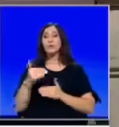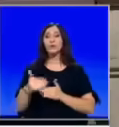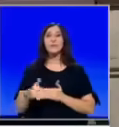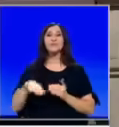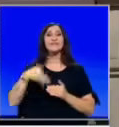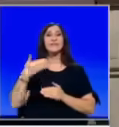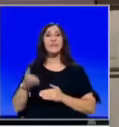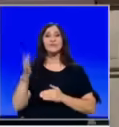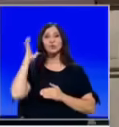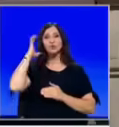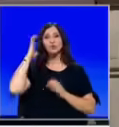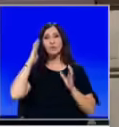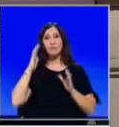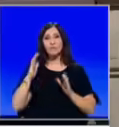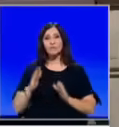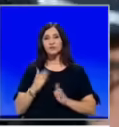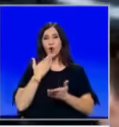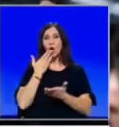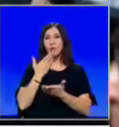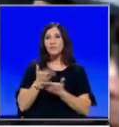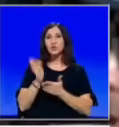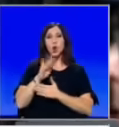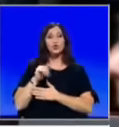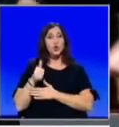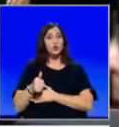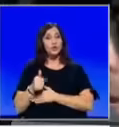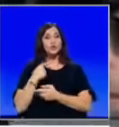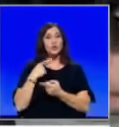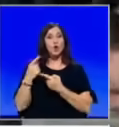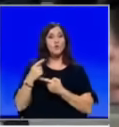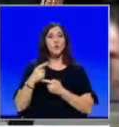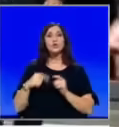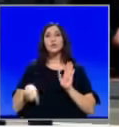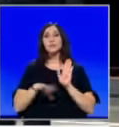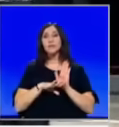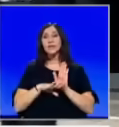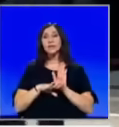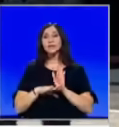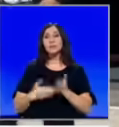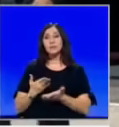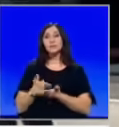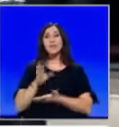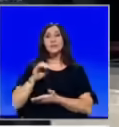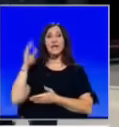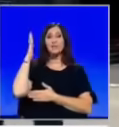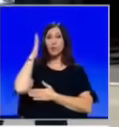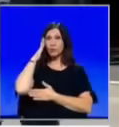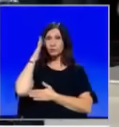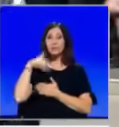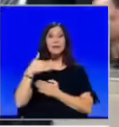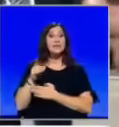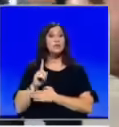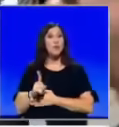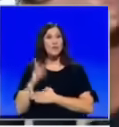за следващото служебно правителство. Обяви, че още утре ще говори с депутатите за номинации за еврокомисар, след